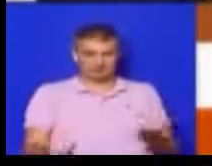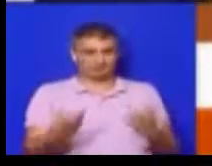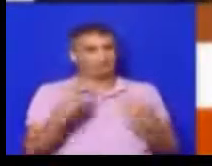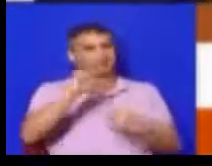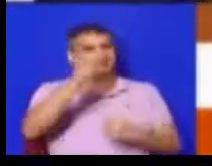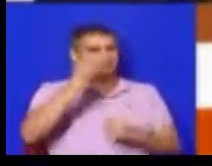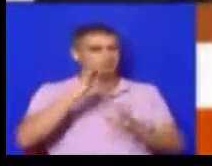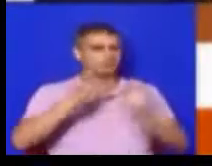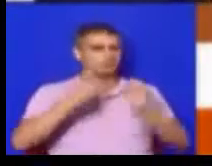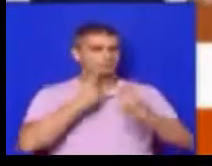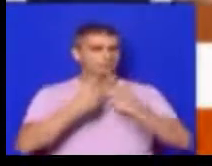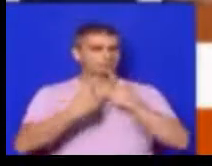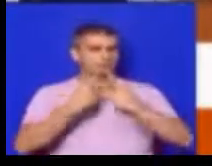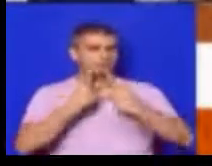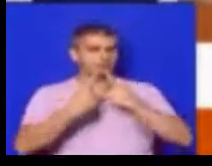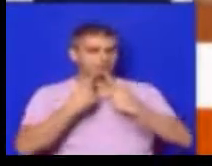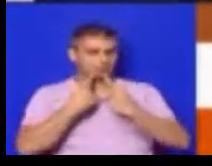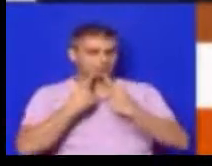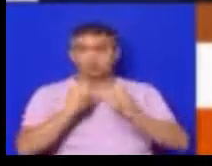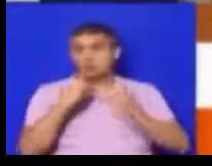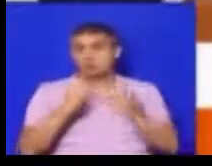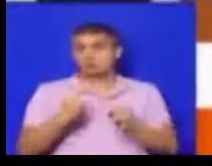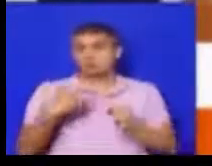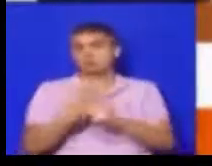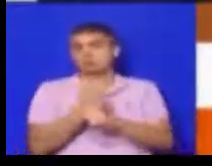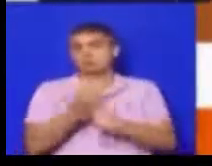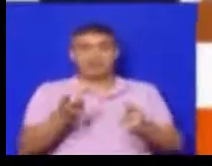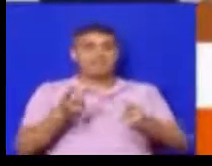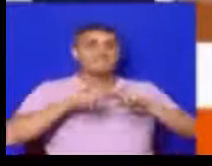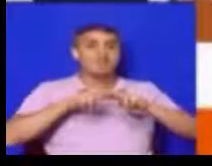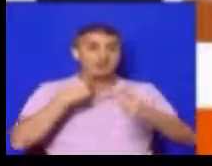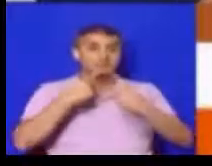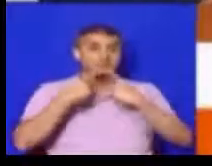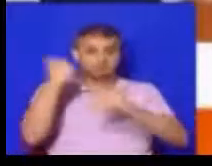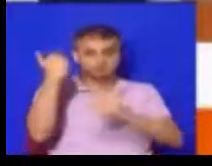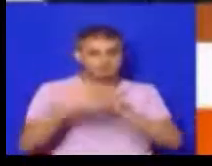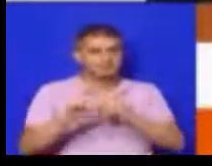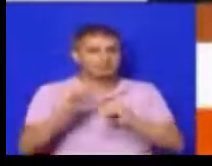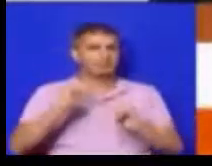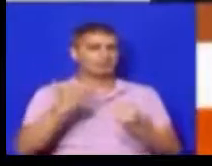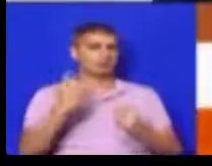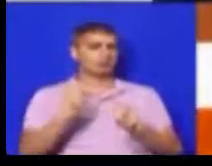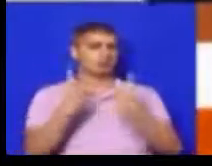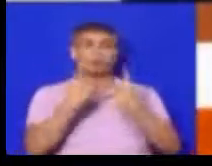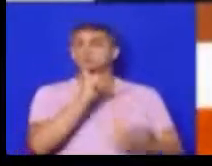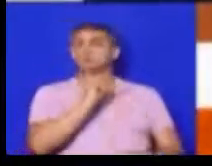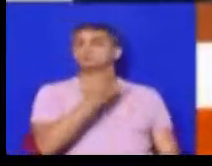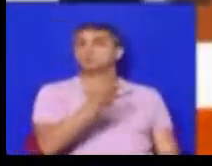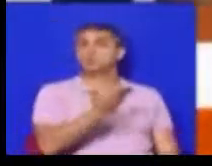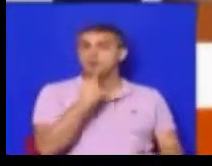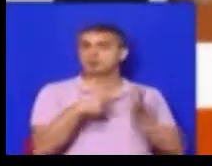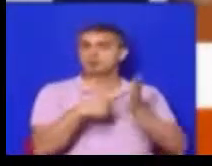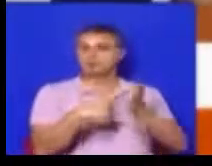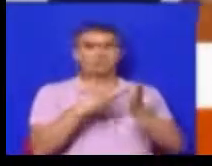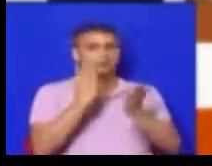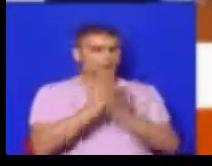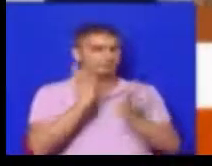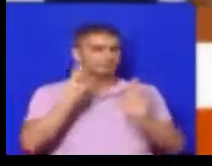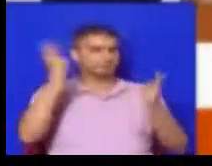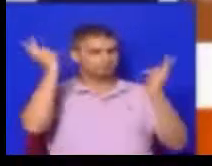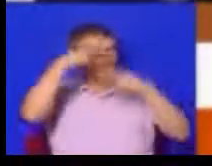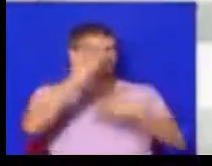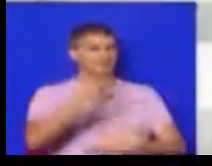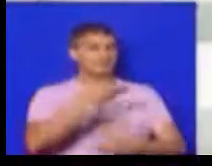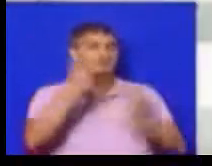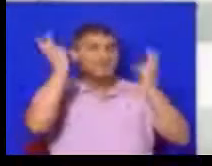מסע ומתן, שלא בטוח שהוא יצליח, ואחרי שיהיה מסע ומתן, האם הוא מתממש. בסוריה, למשל, יש הסכם.